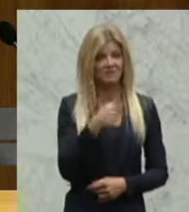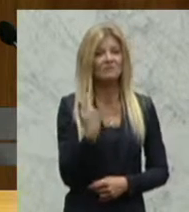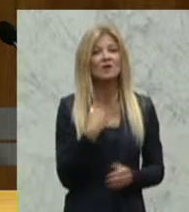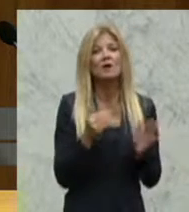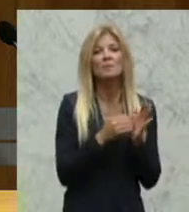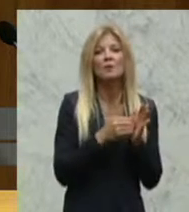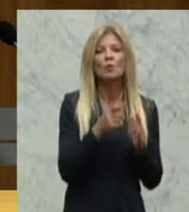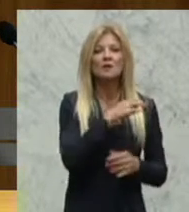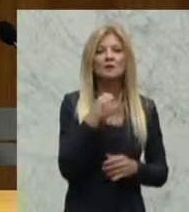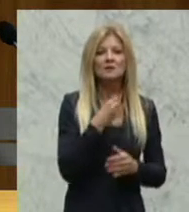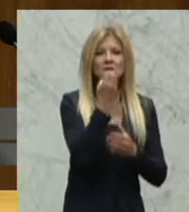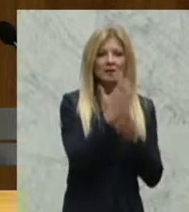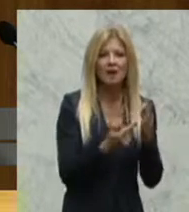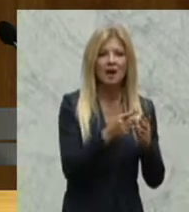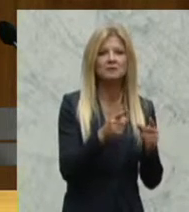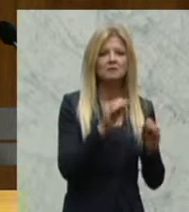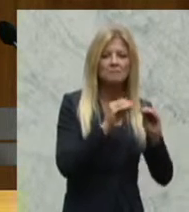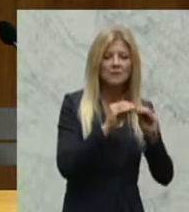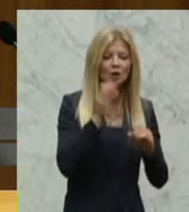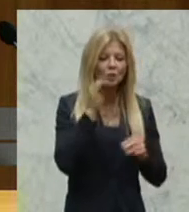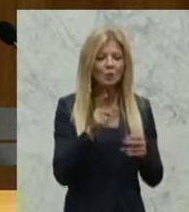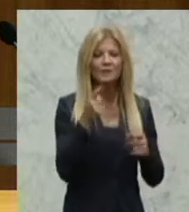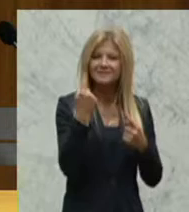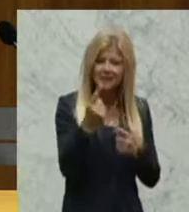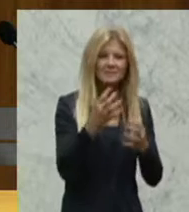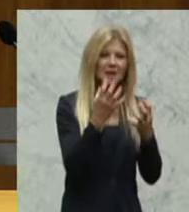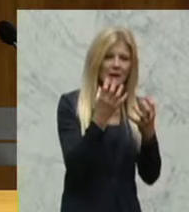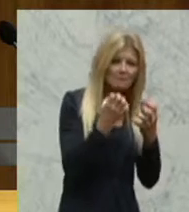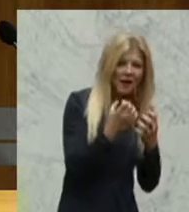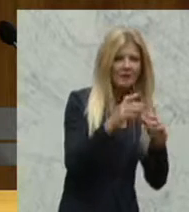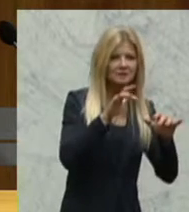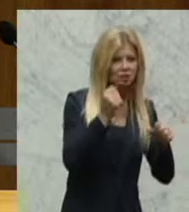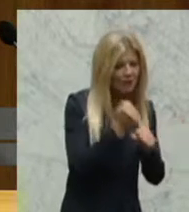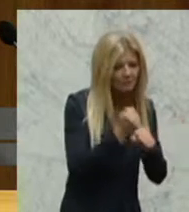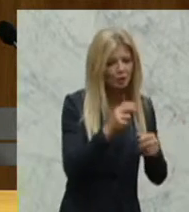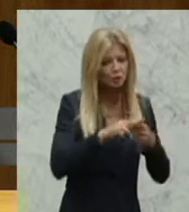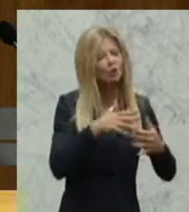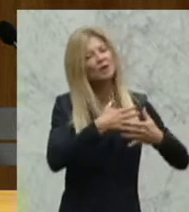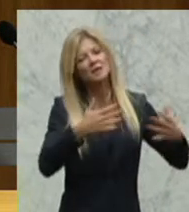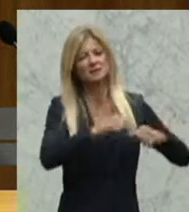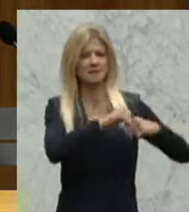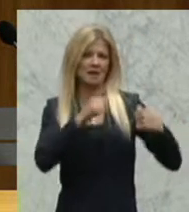Kindergartenpädagoginnen, die Praktikerinnen sind und ein großes Herz für Kinder haben und